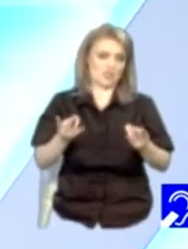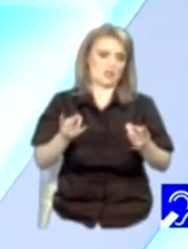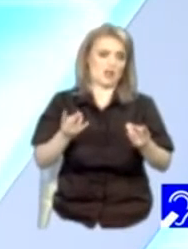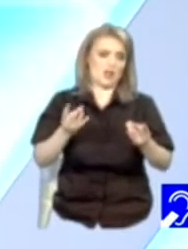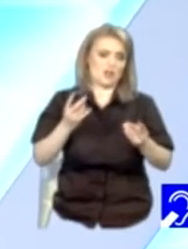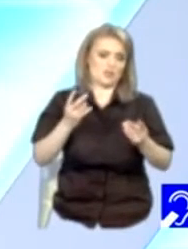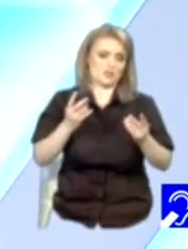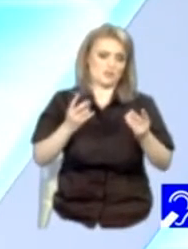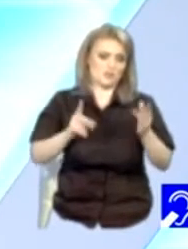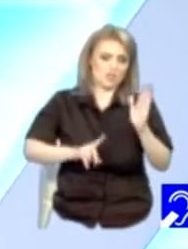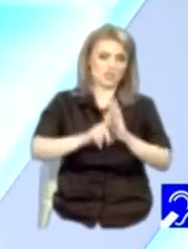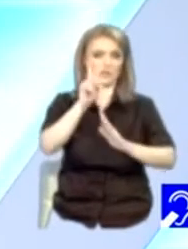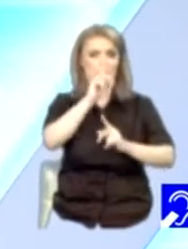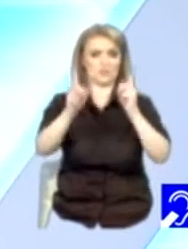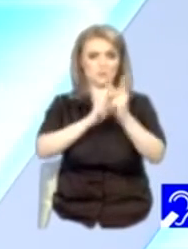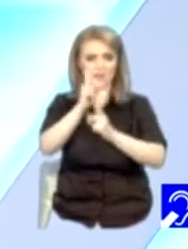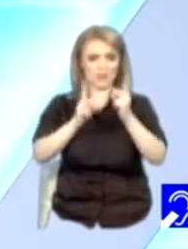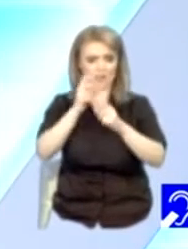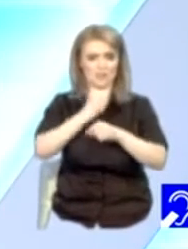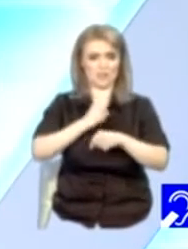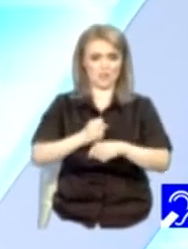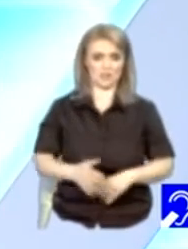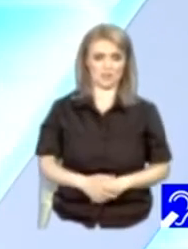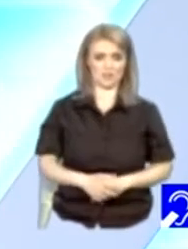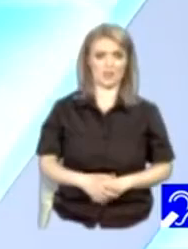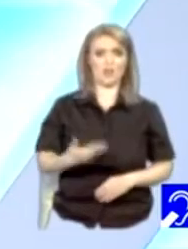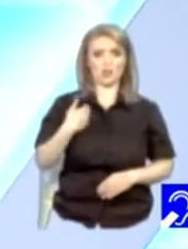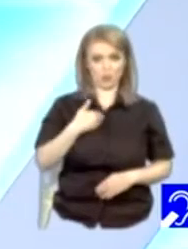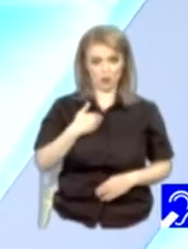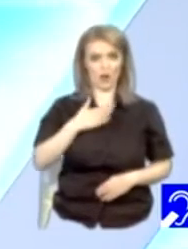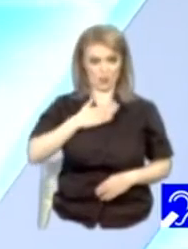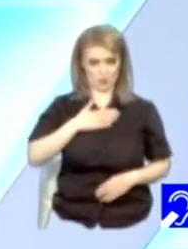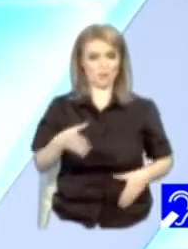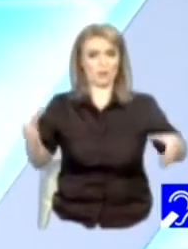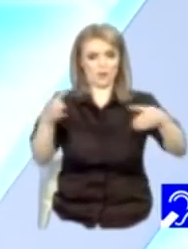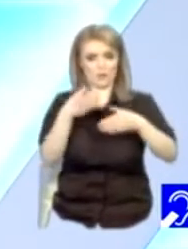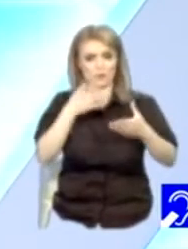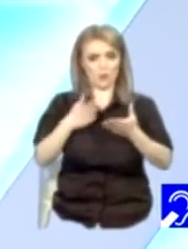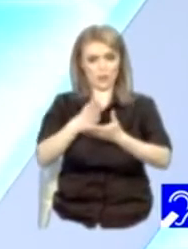foarte clare în sporirea locurilor de muncă. Noi, verzii, venim cu